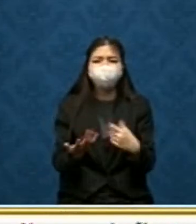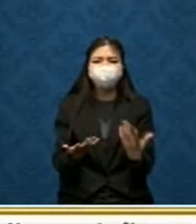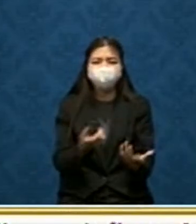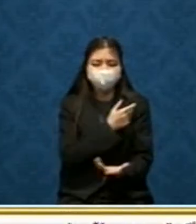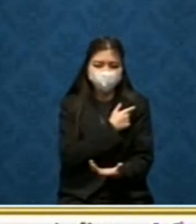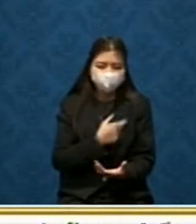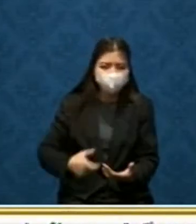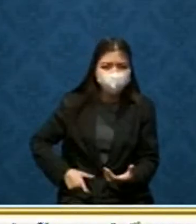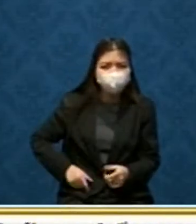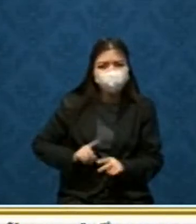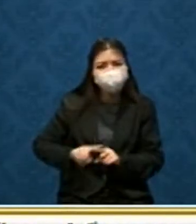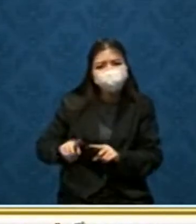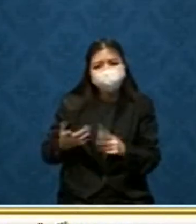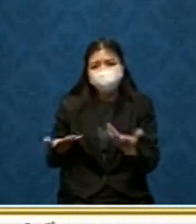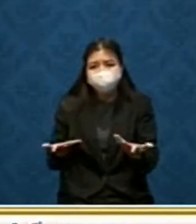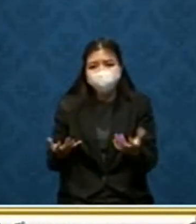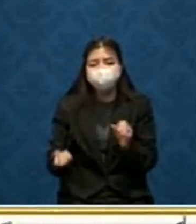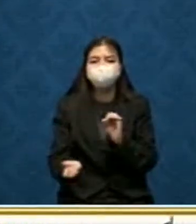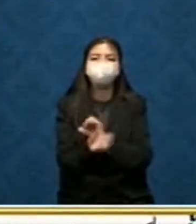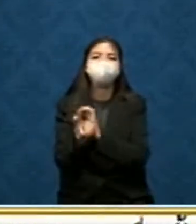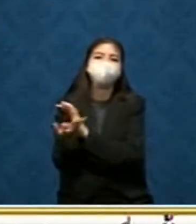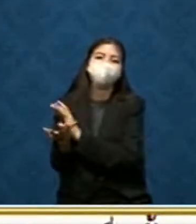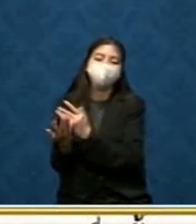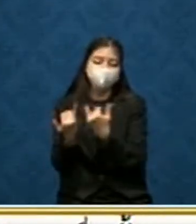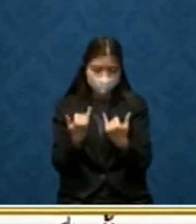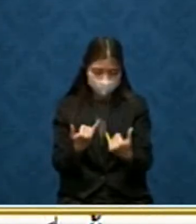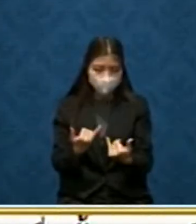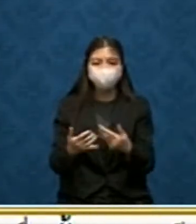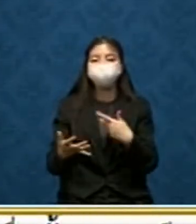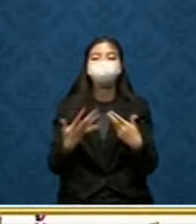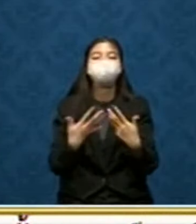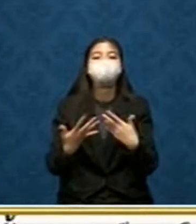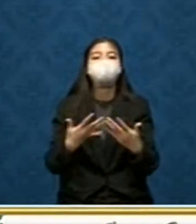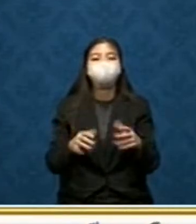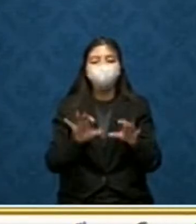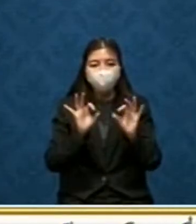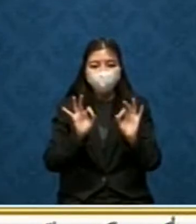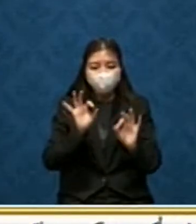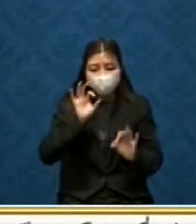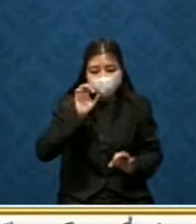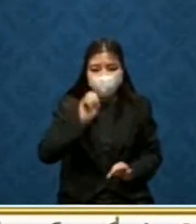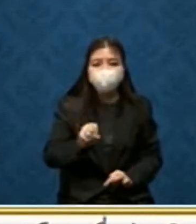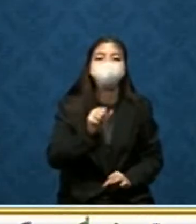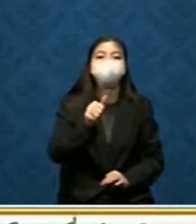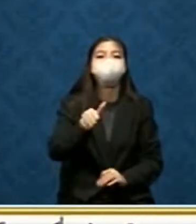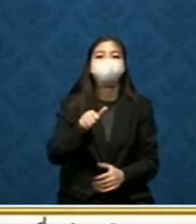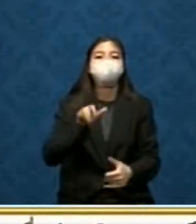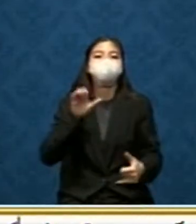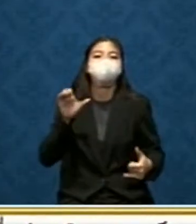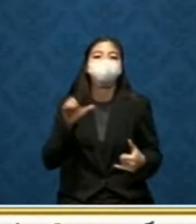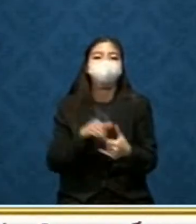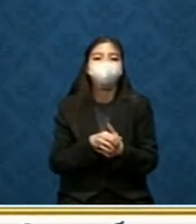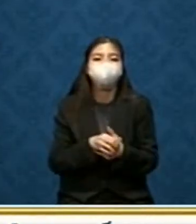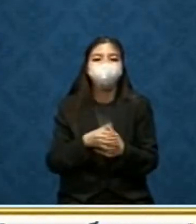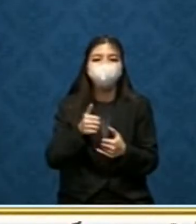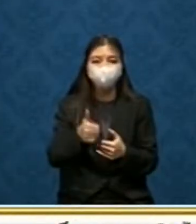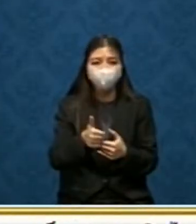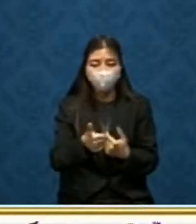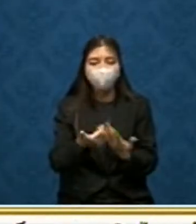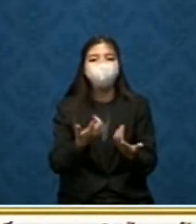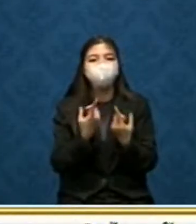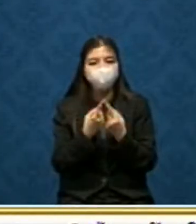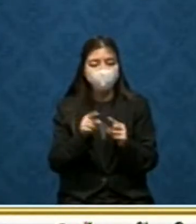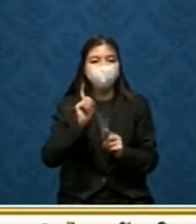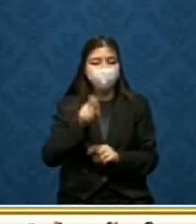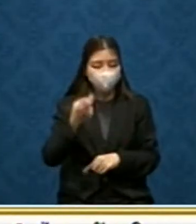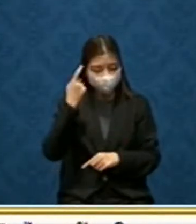เอาละโชคดีทจบได้จับได้แล้วจัได้ปั๊เอาละสิ่งที่ตองคิดจ